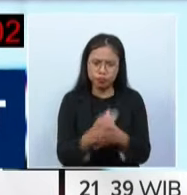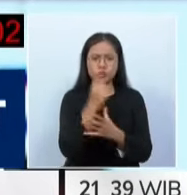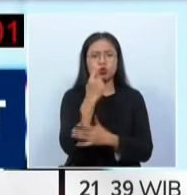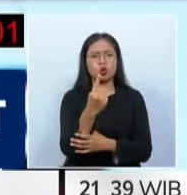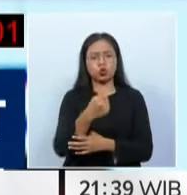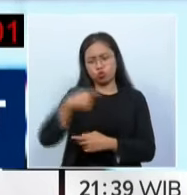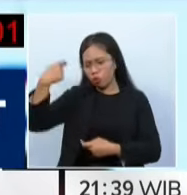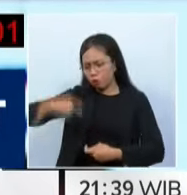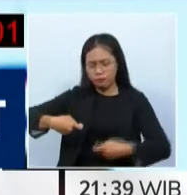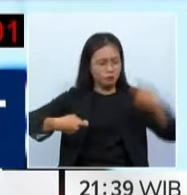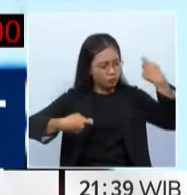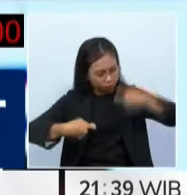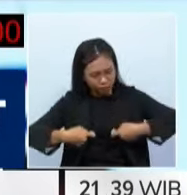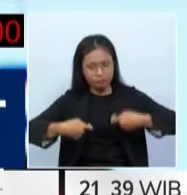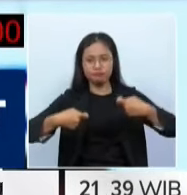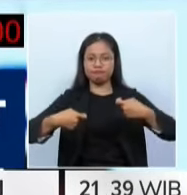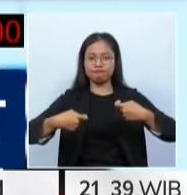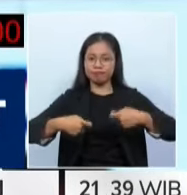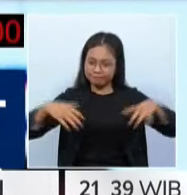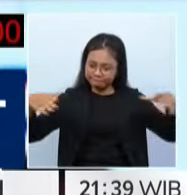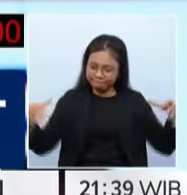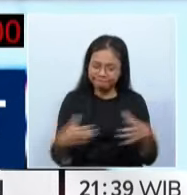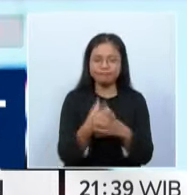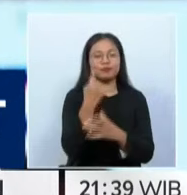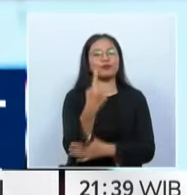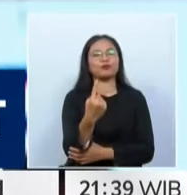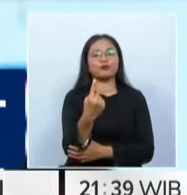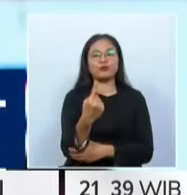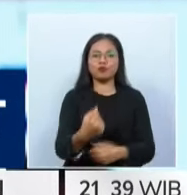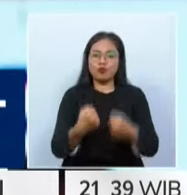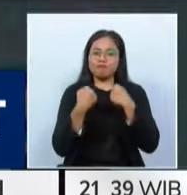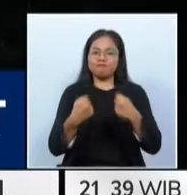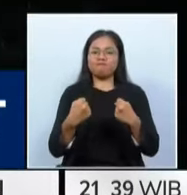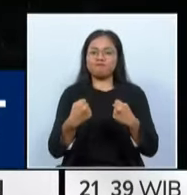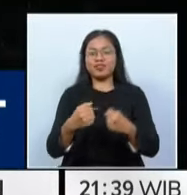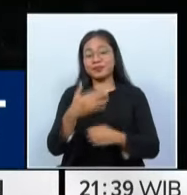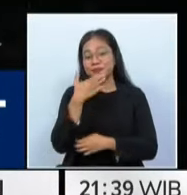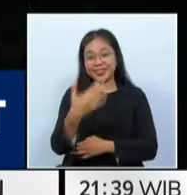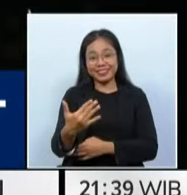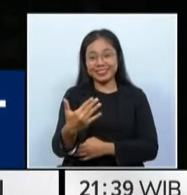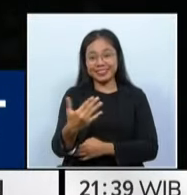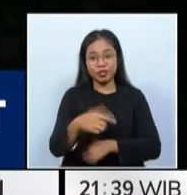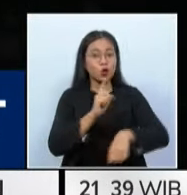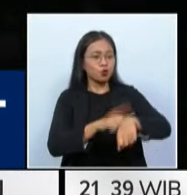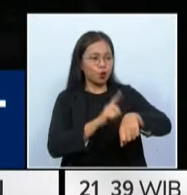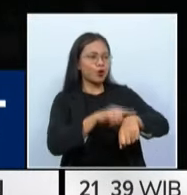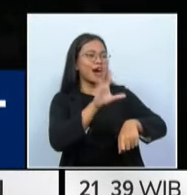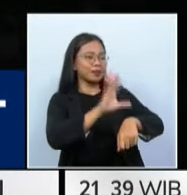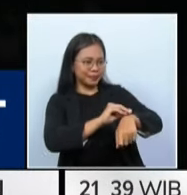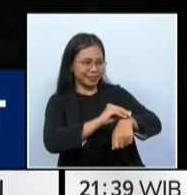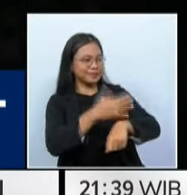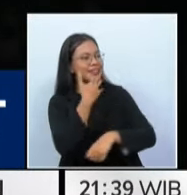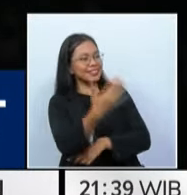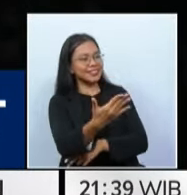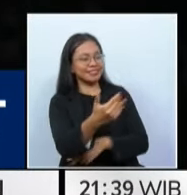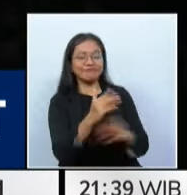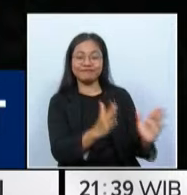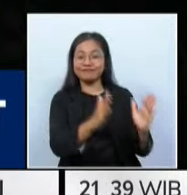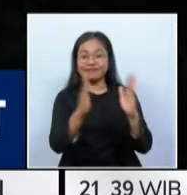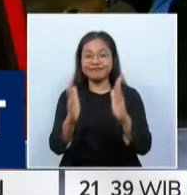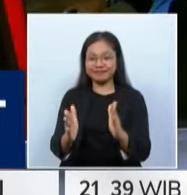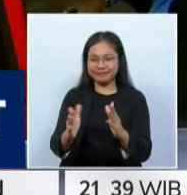dengan kerukunan dengan persatuan kita akan habis terima kas baik selanjutnya kami